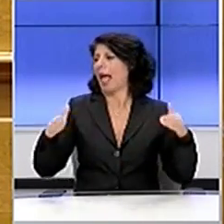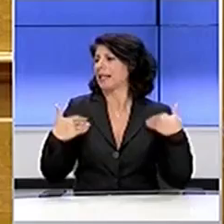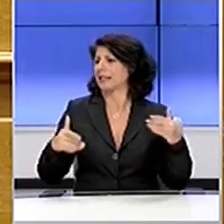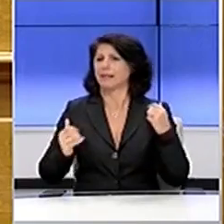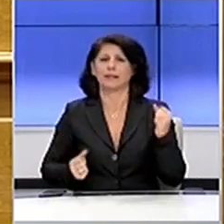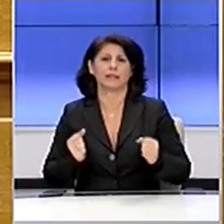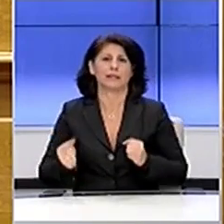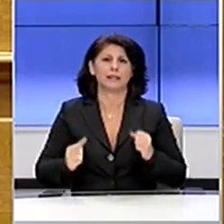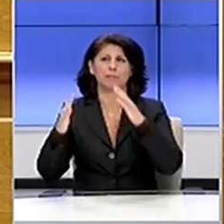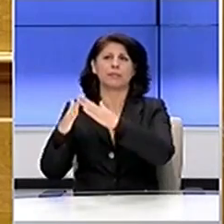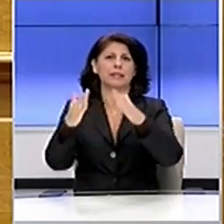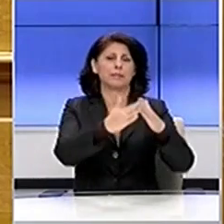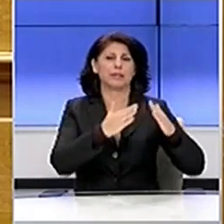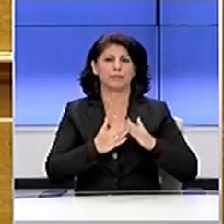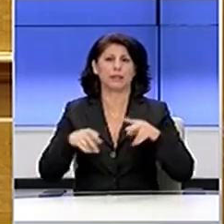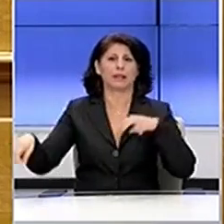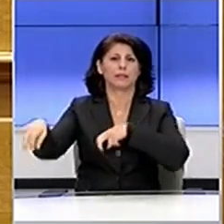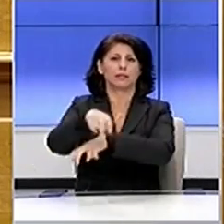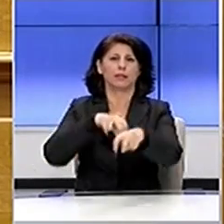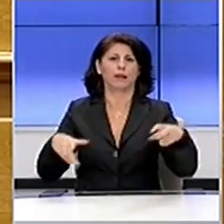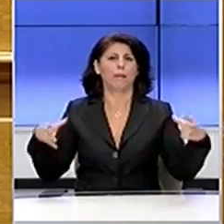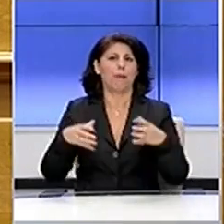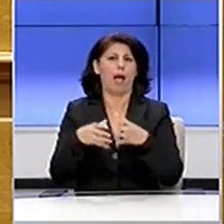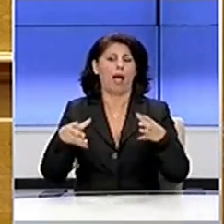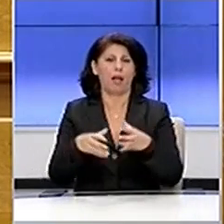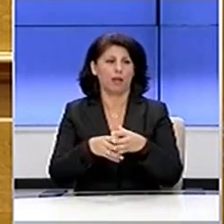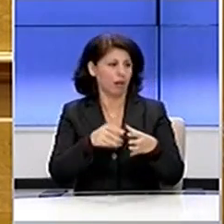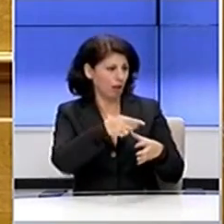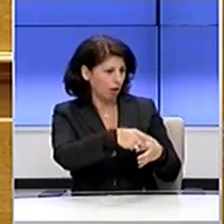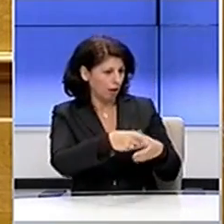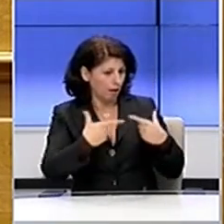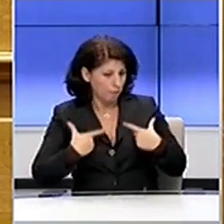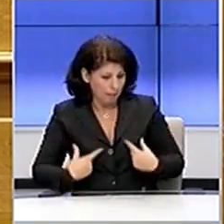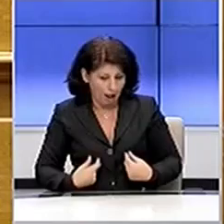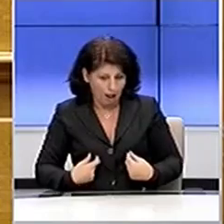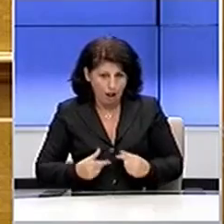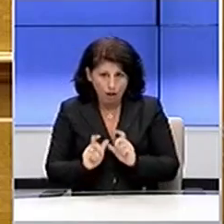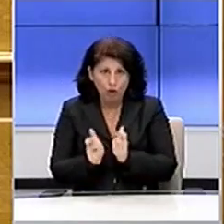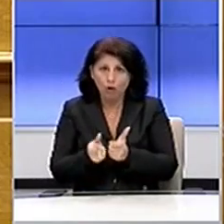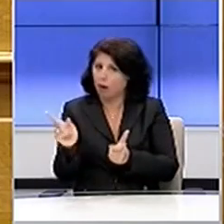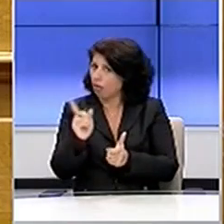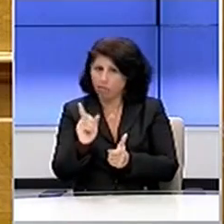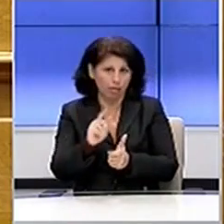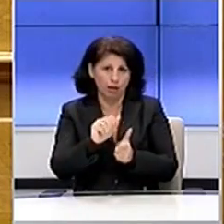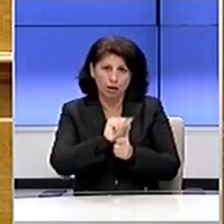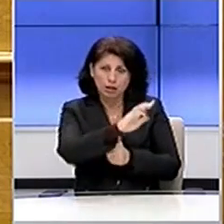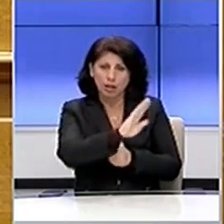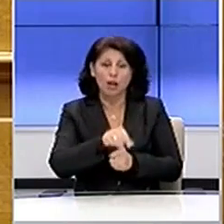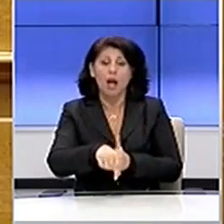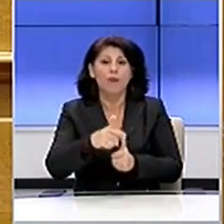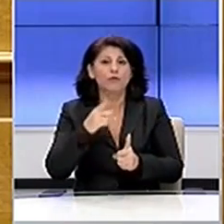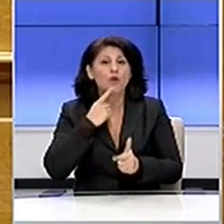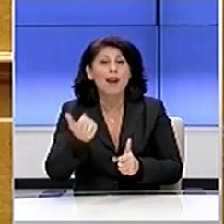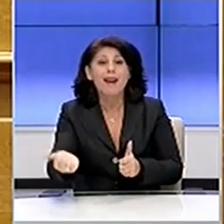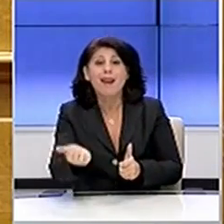και να πηγαίνουμε από το ένα σπίτι στο άλλο, κάνοντας παρέες με ανθρώπους που δεν αποτελούν μέλος του στενού οικογενειακού μας περιβάλλοντος. Αυτό θα είναι